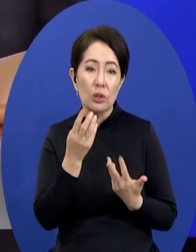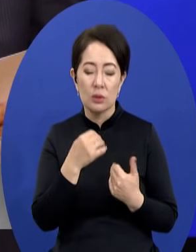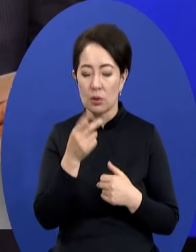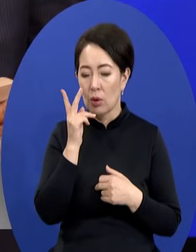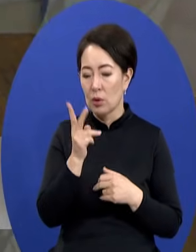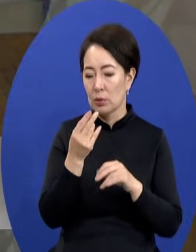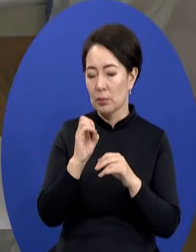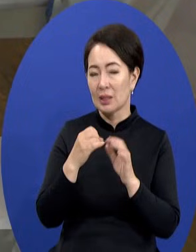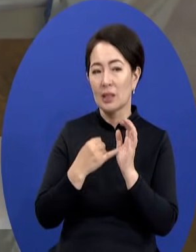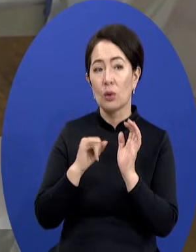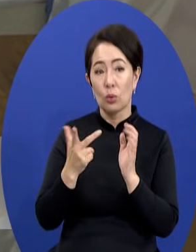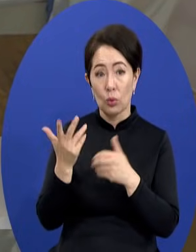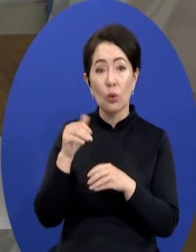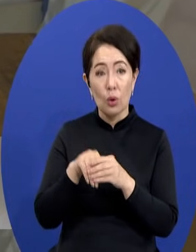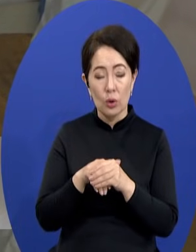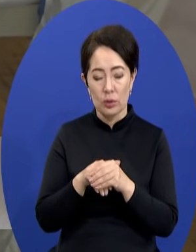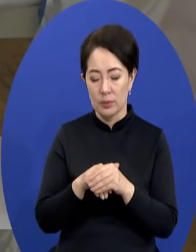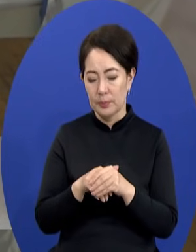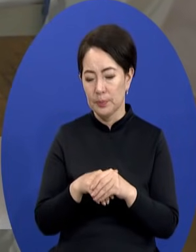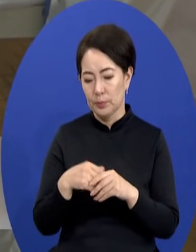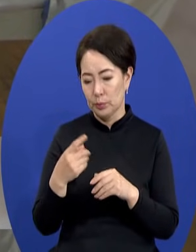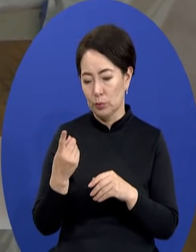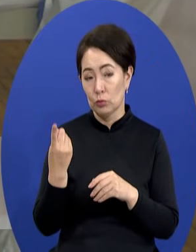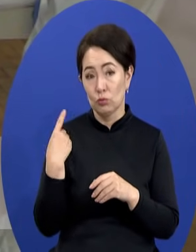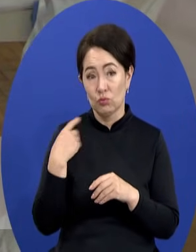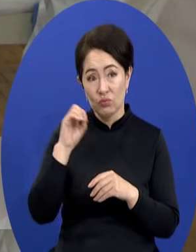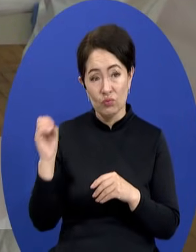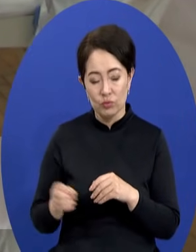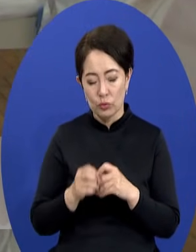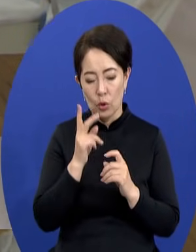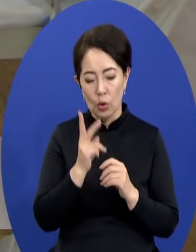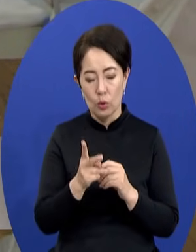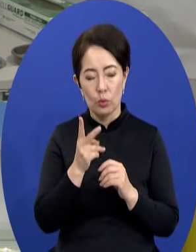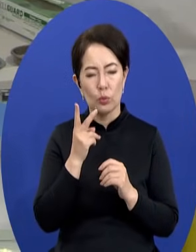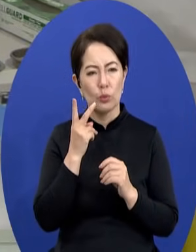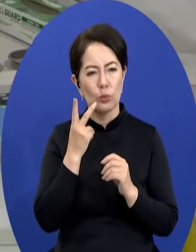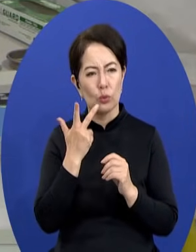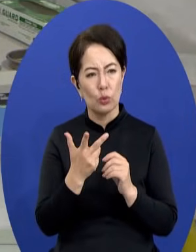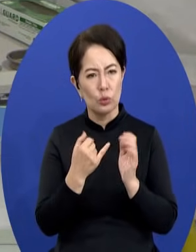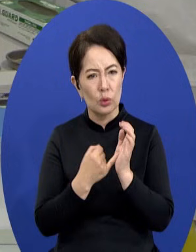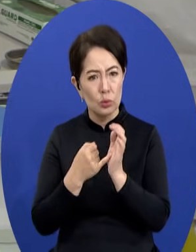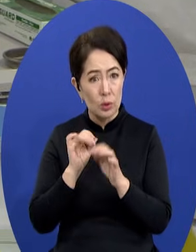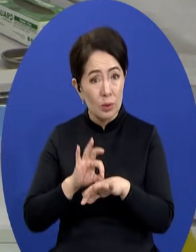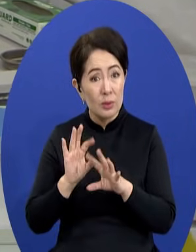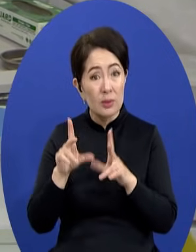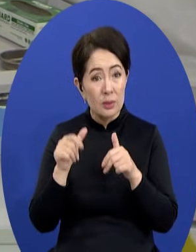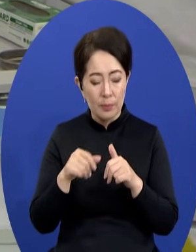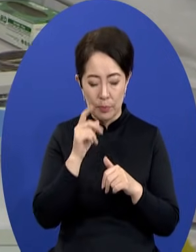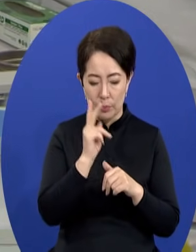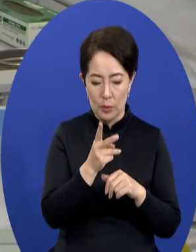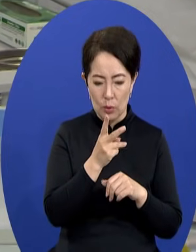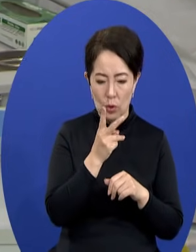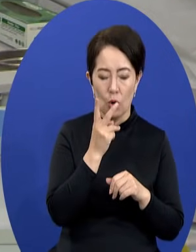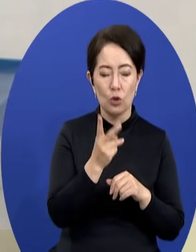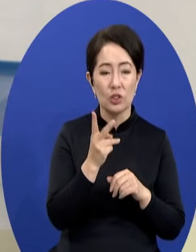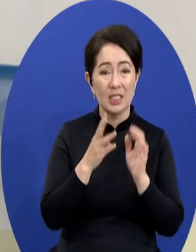вакцинд хамрагдчихэ. За сүүлийн 1 хоногт 2,326 хүн эдгэрснээс 1,028 нь эмнэлгээс гарч